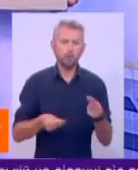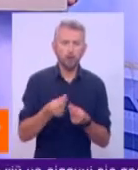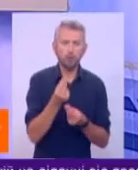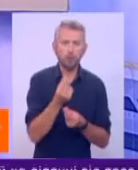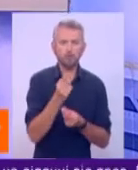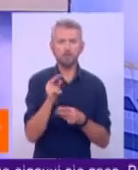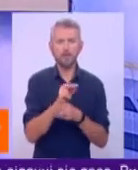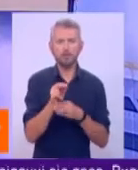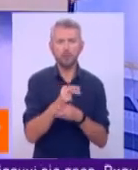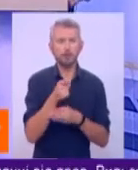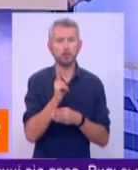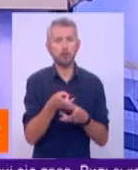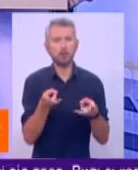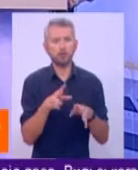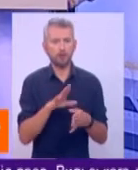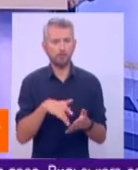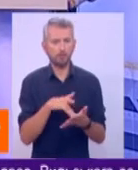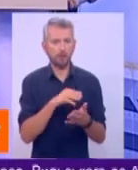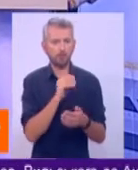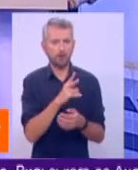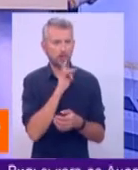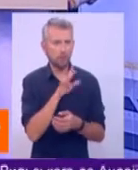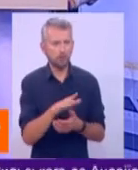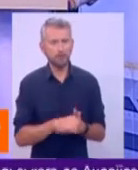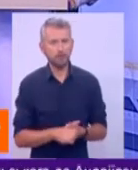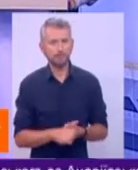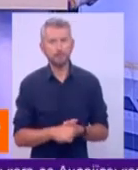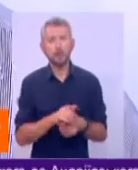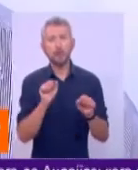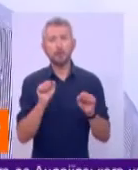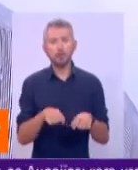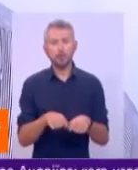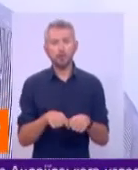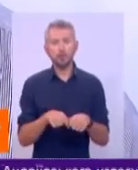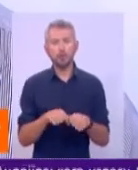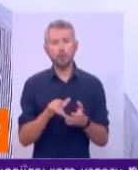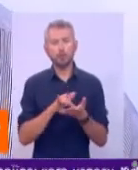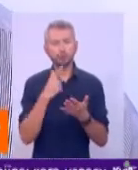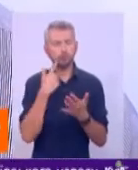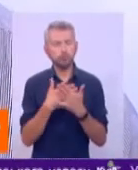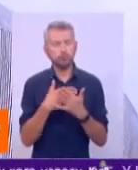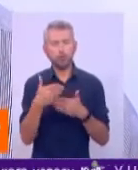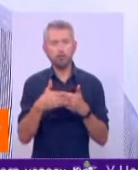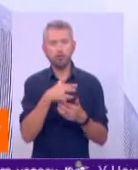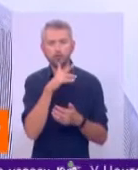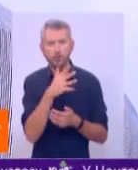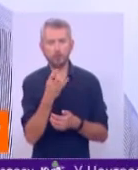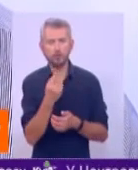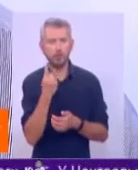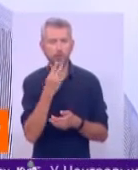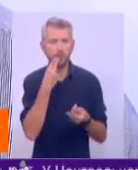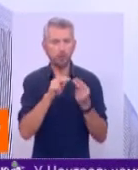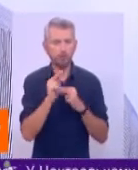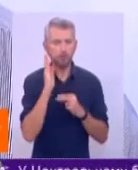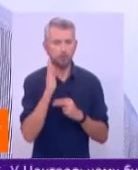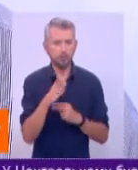на ремонт, а тих, хто залишиться в комунальних ЖКХ, не будуть. Ну, можемо вангувати, що найближчим часом нам ще одне поліпшення